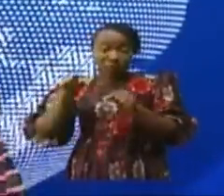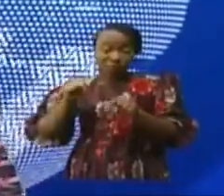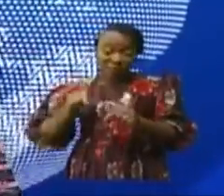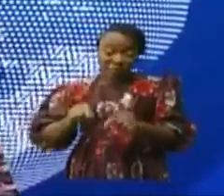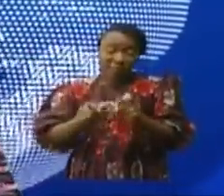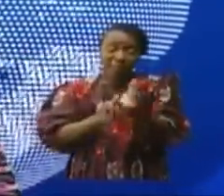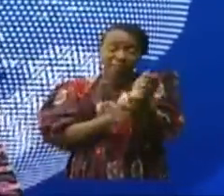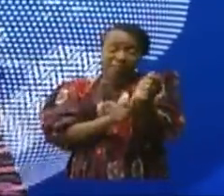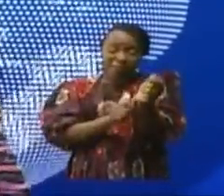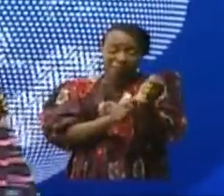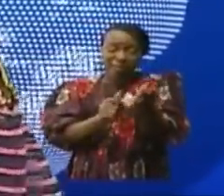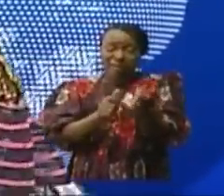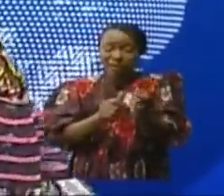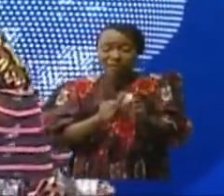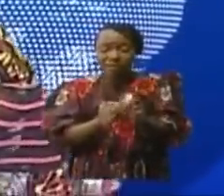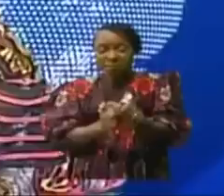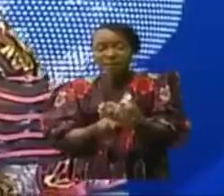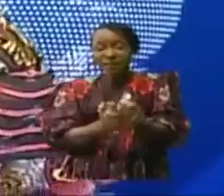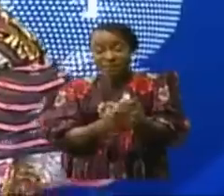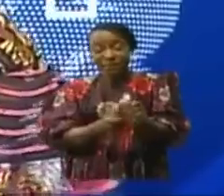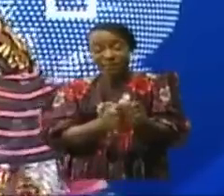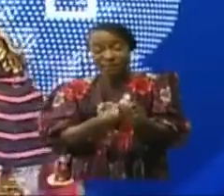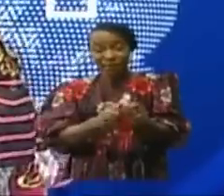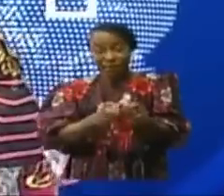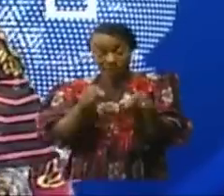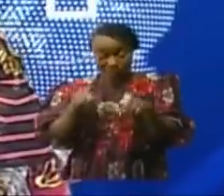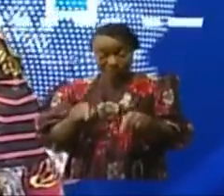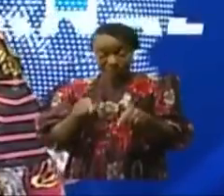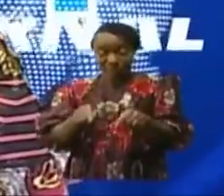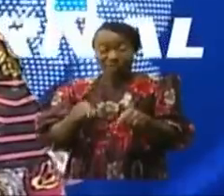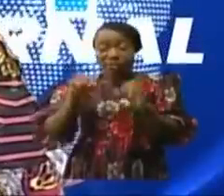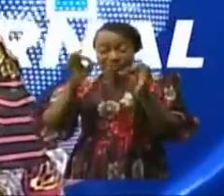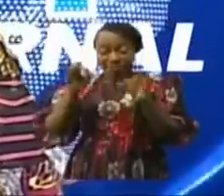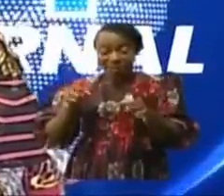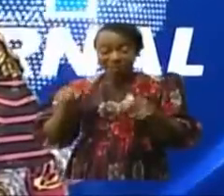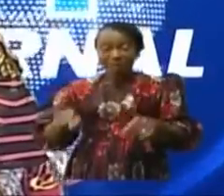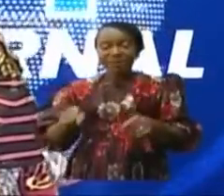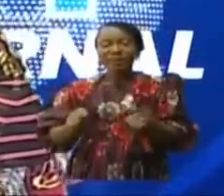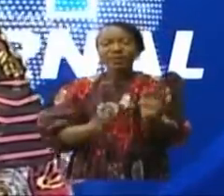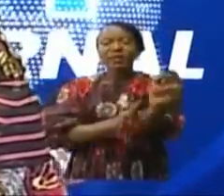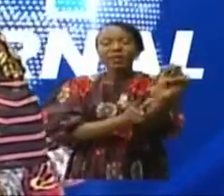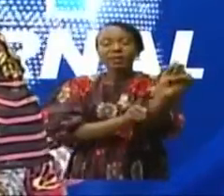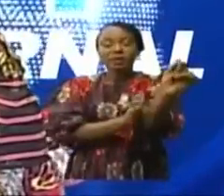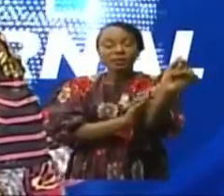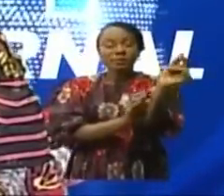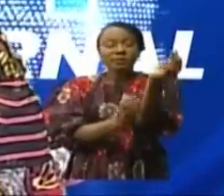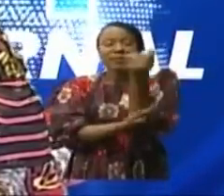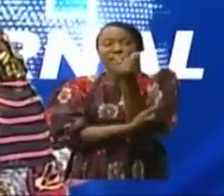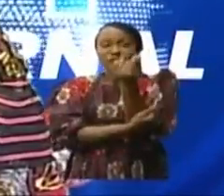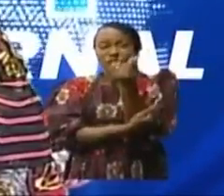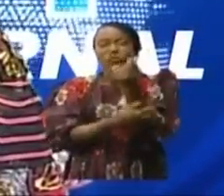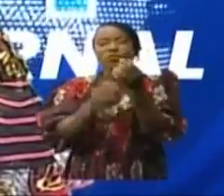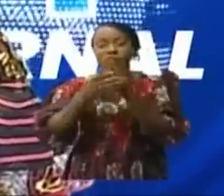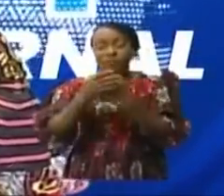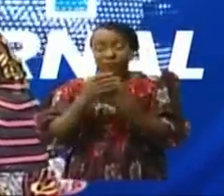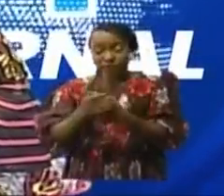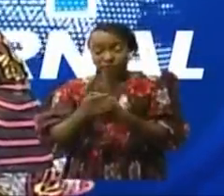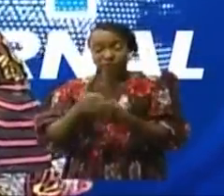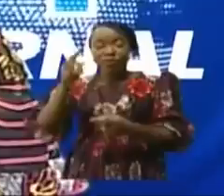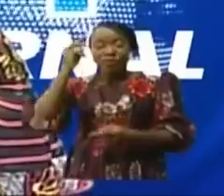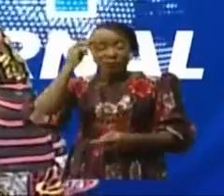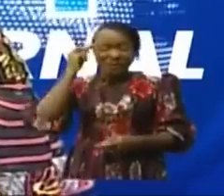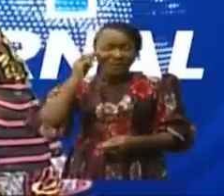dirigé vers le manioc qui va bientôt inonder les marchés et répondre à la demande de la population. Le ministre Désiré Nzinga est allé voir